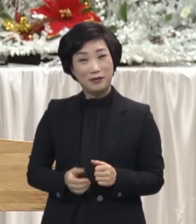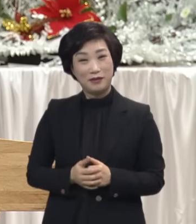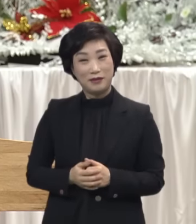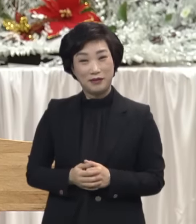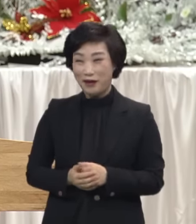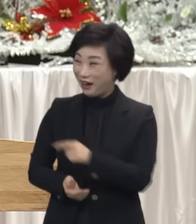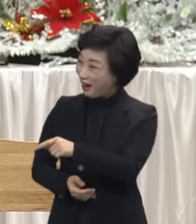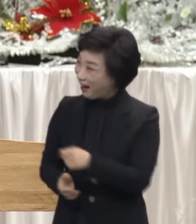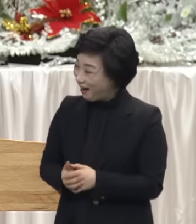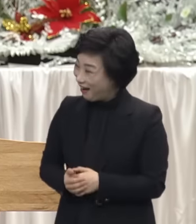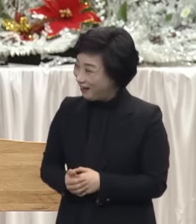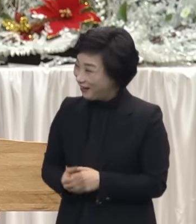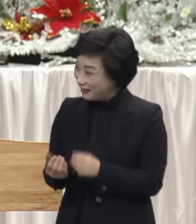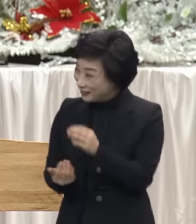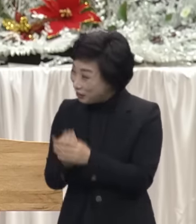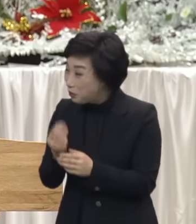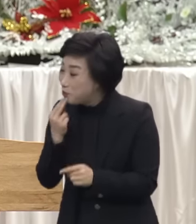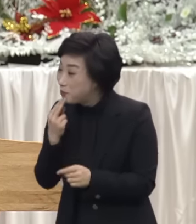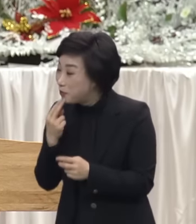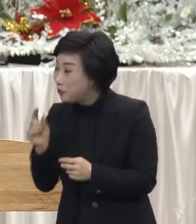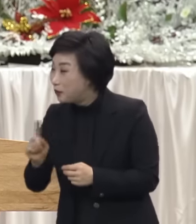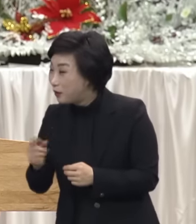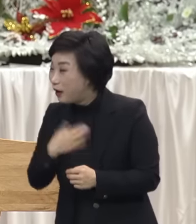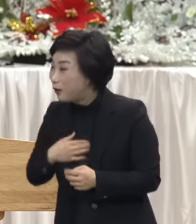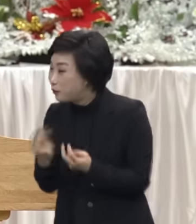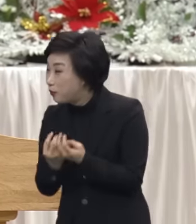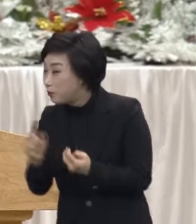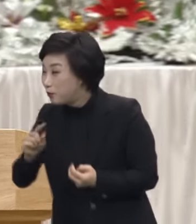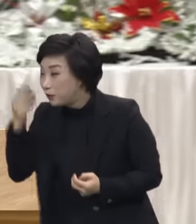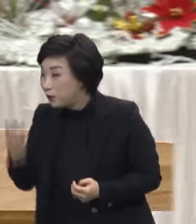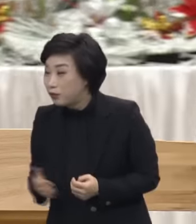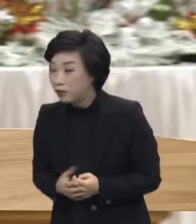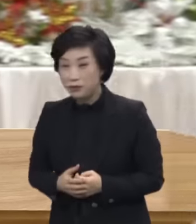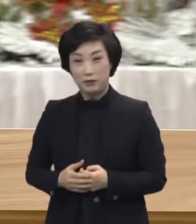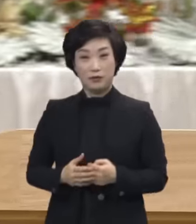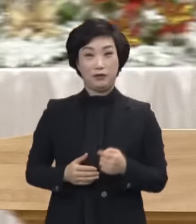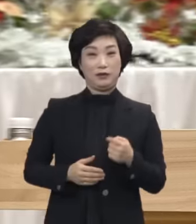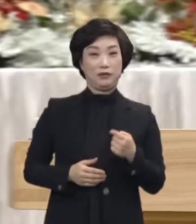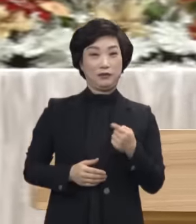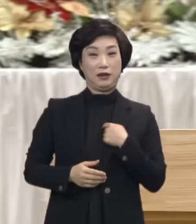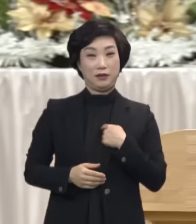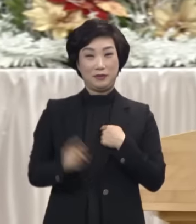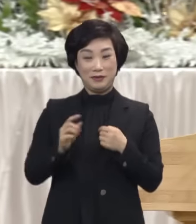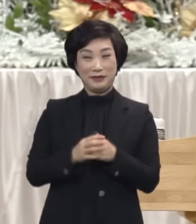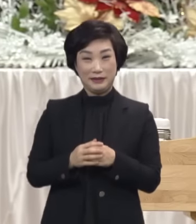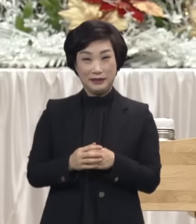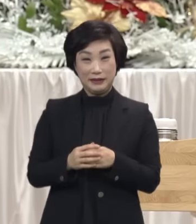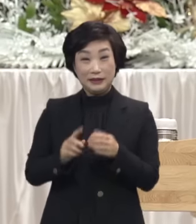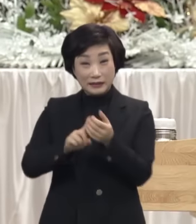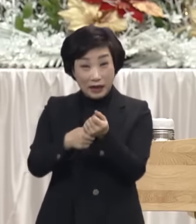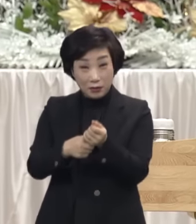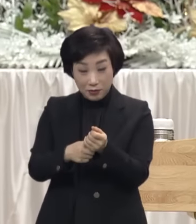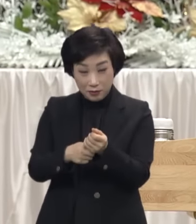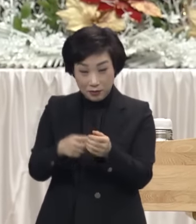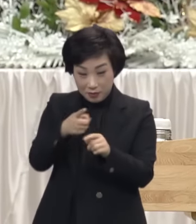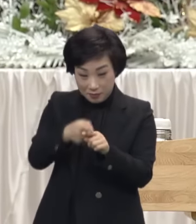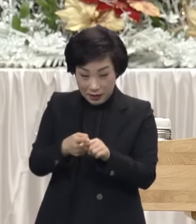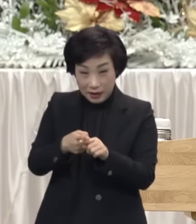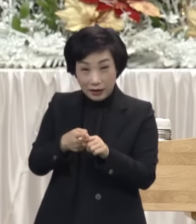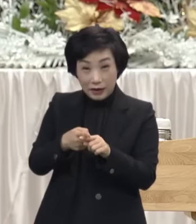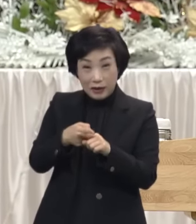그리고 이게 어떻게 나지 않는 시냐? 이게 물어봅니다. 그러면 땅콩을 반절을